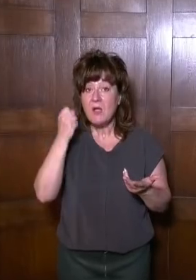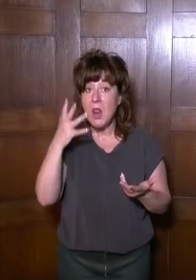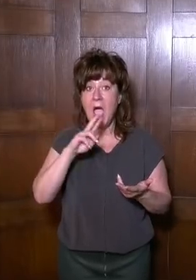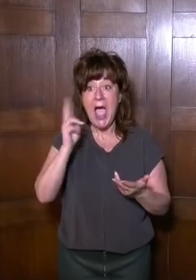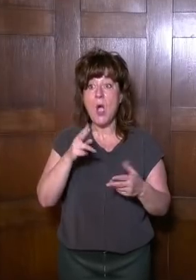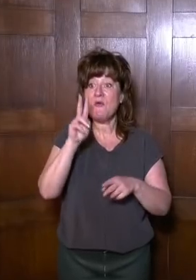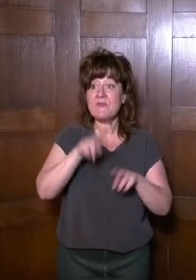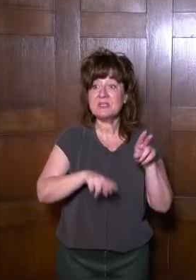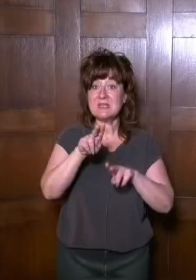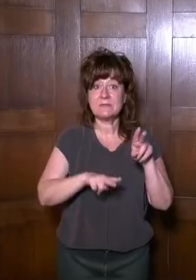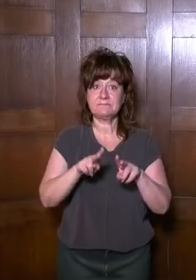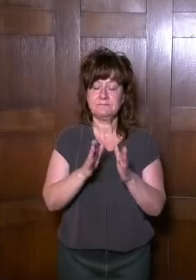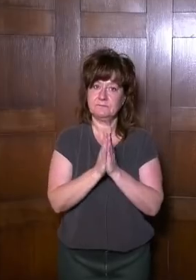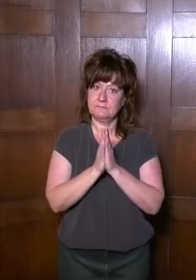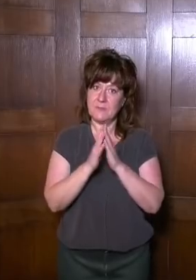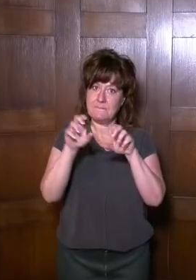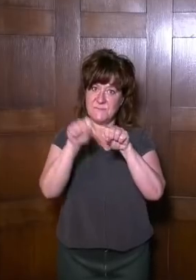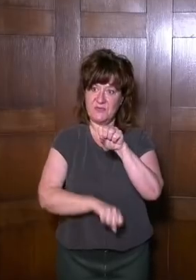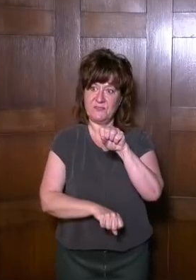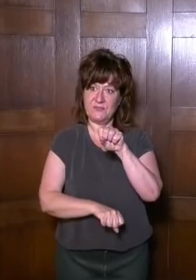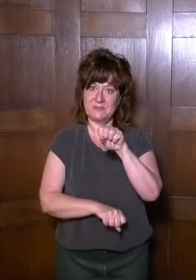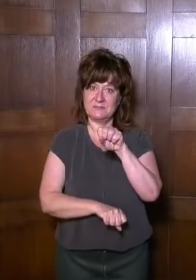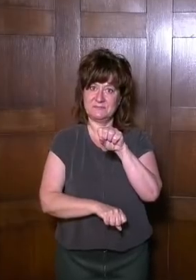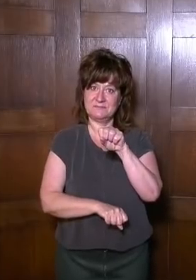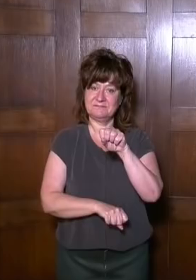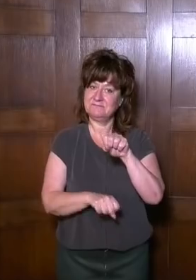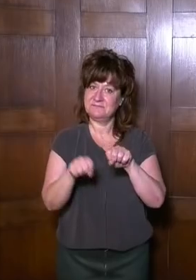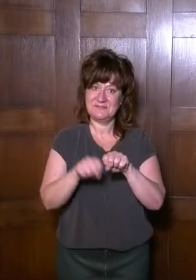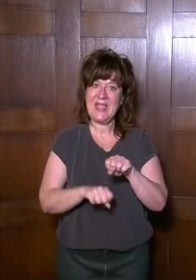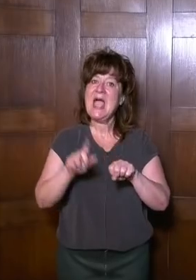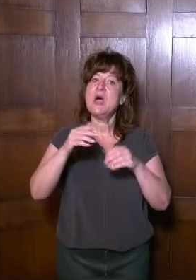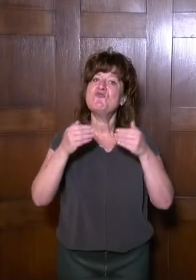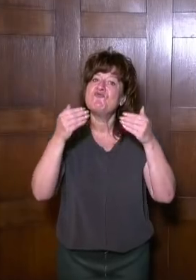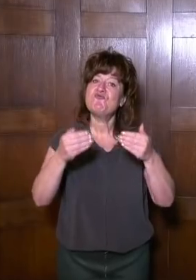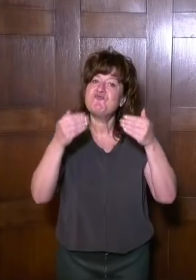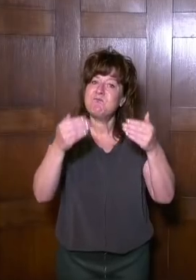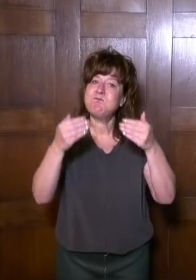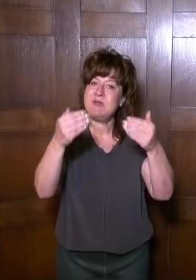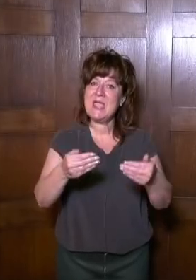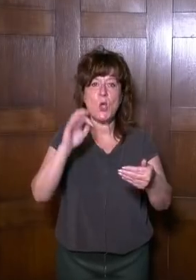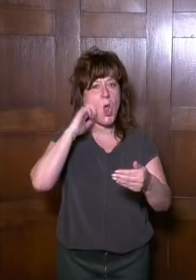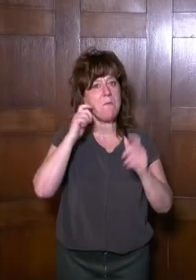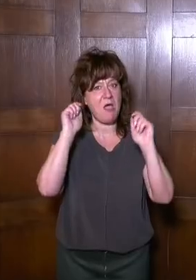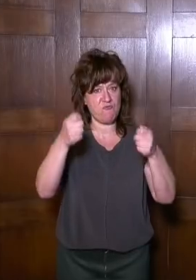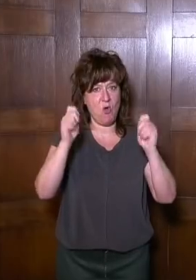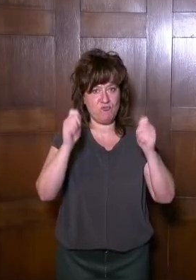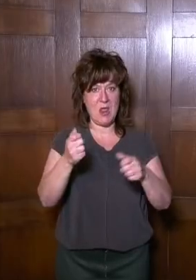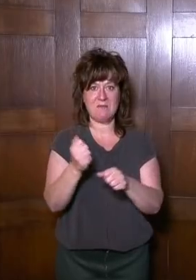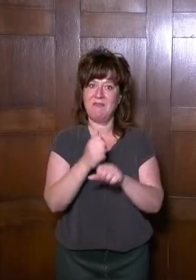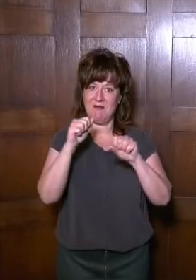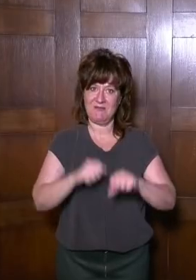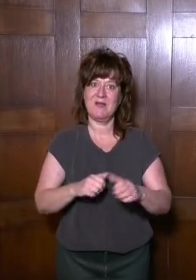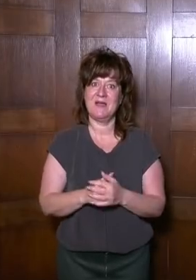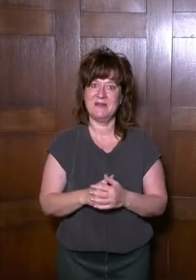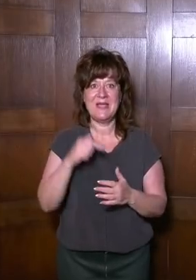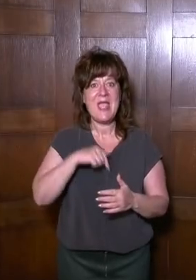ganz unterschiedliche Herr Fuchs, darf ich Sie langsam bitten? Ja. Sie haben dann noch eine Gelegenheit, Vorschläge zu machen. Ja.